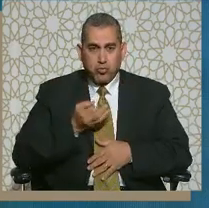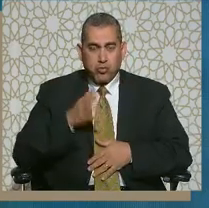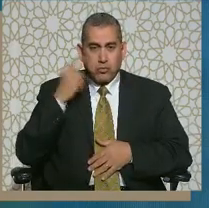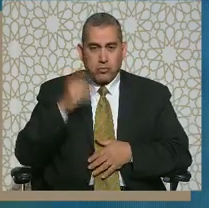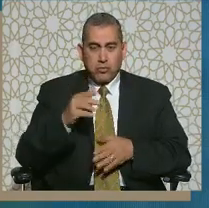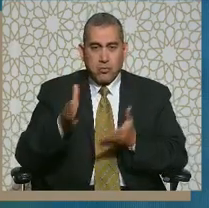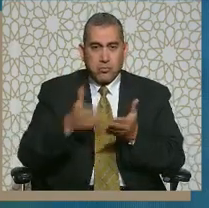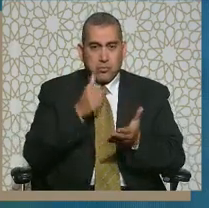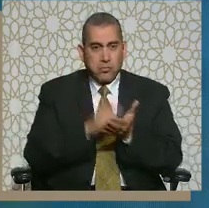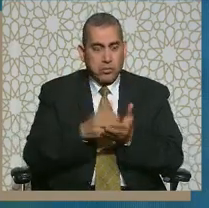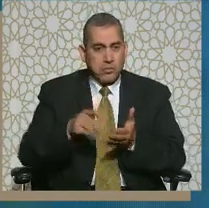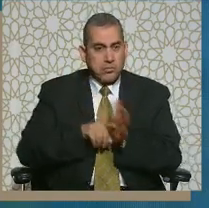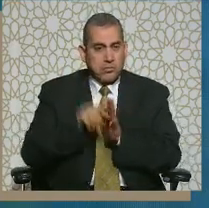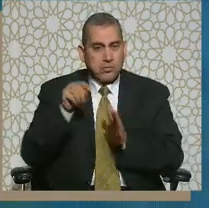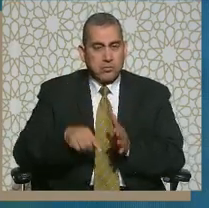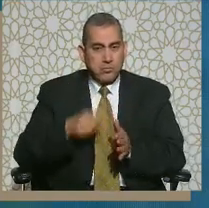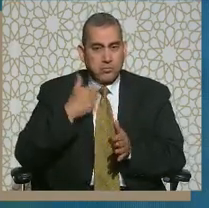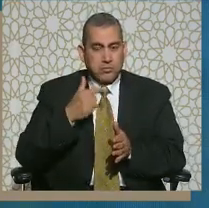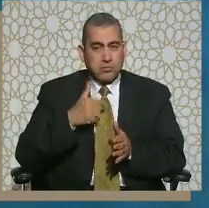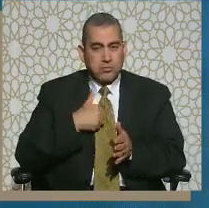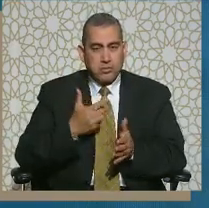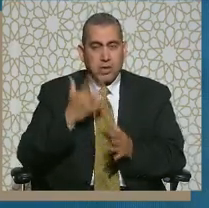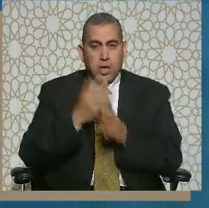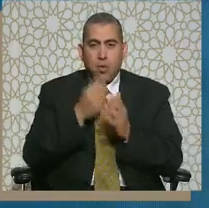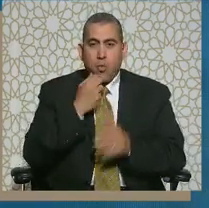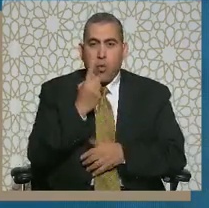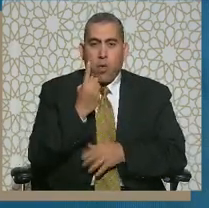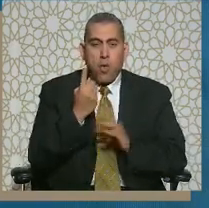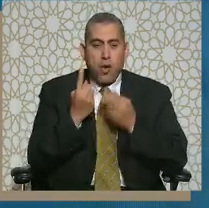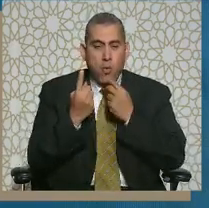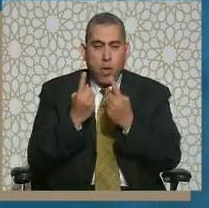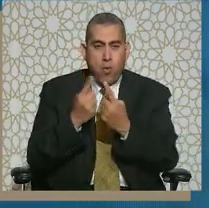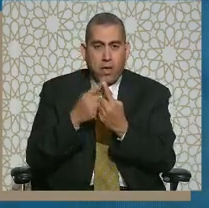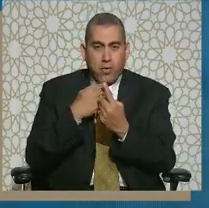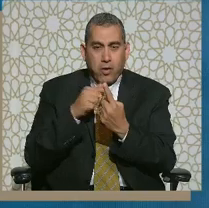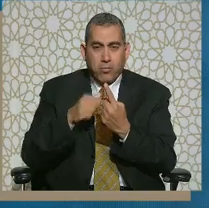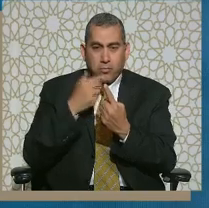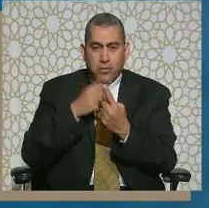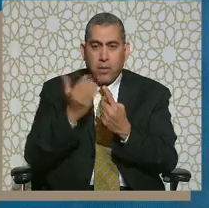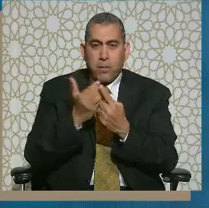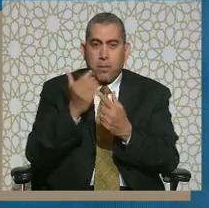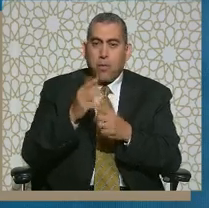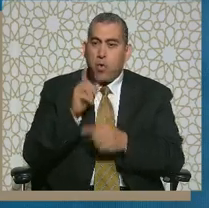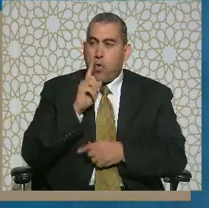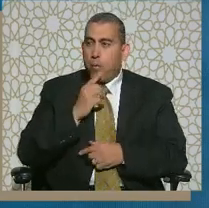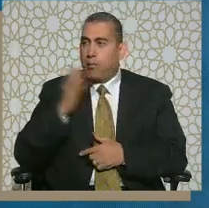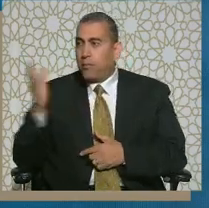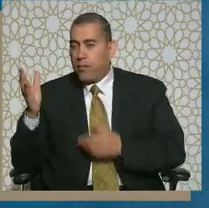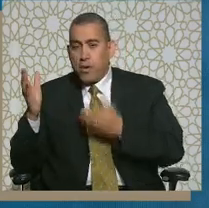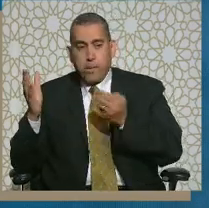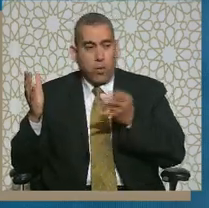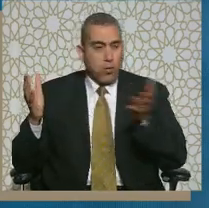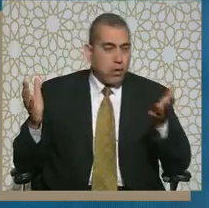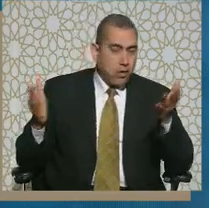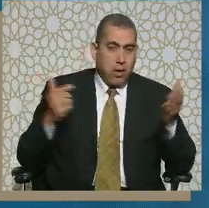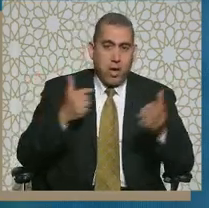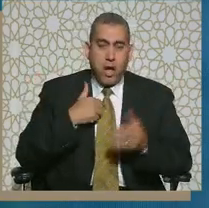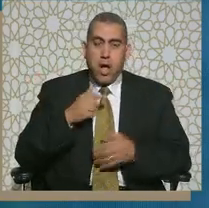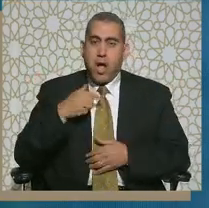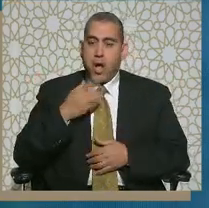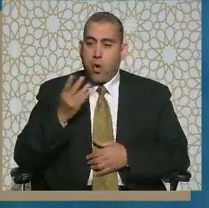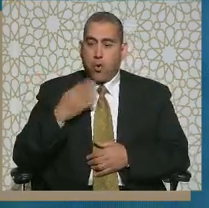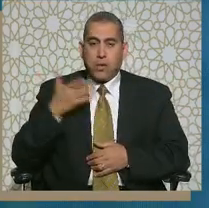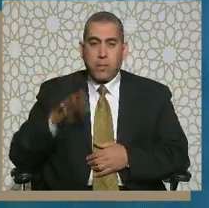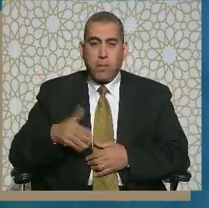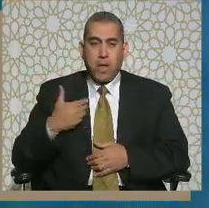البيت وهي انا ما عنديش الا ولد واحد وابني بقى بين نارين مراته وامه وانا ارمله مش ومش